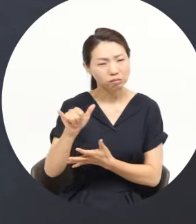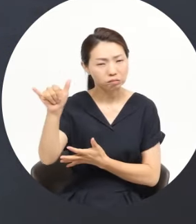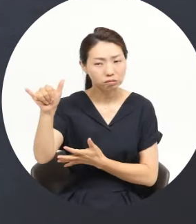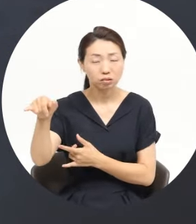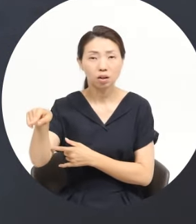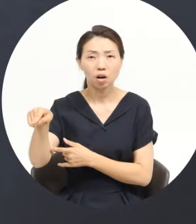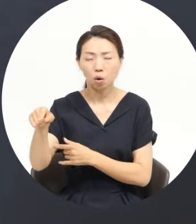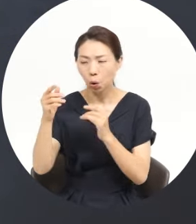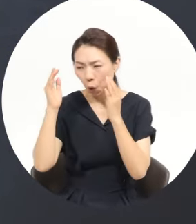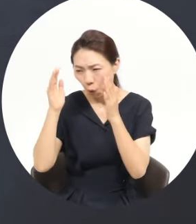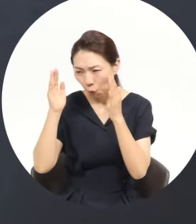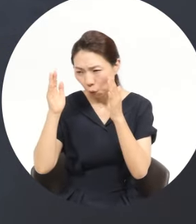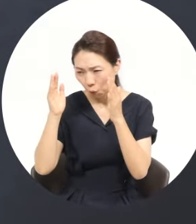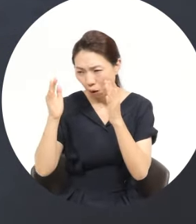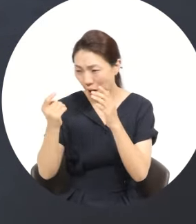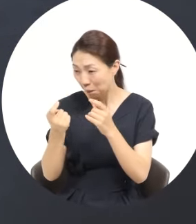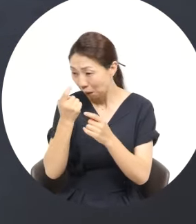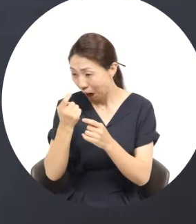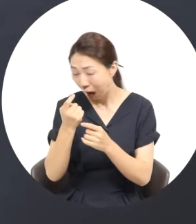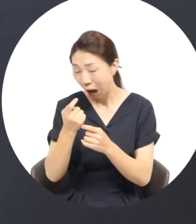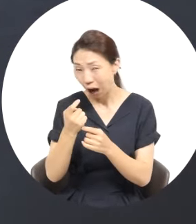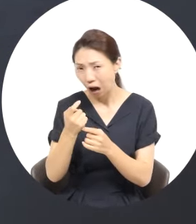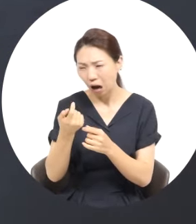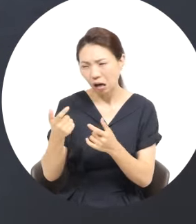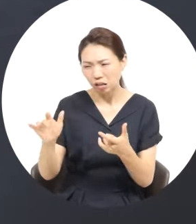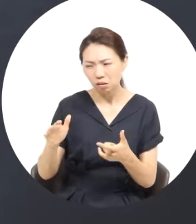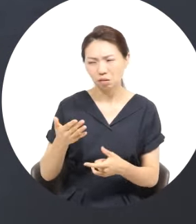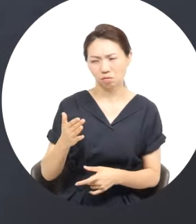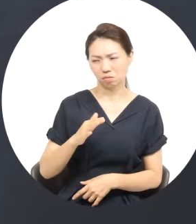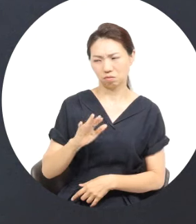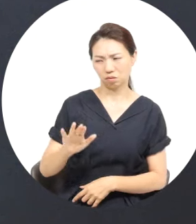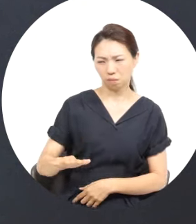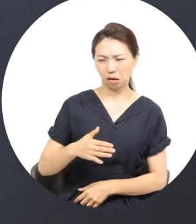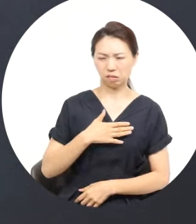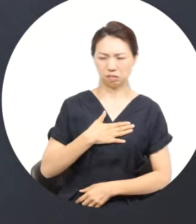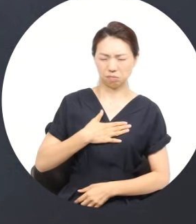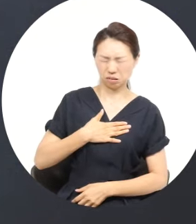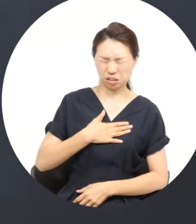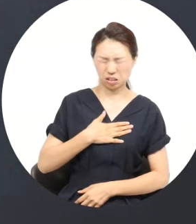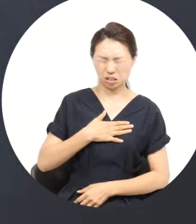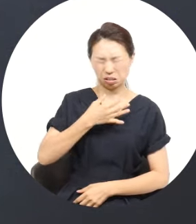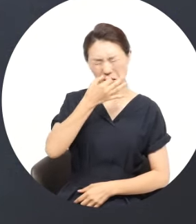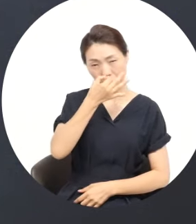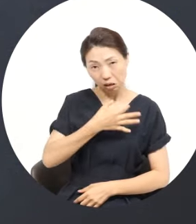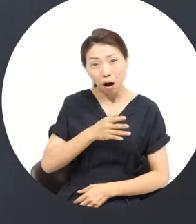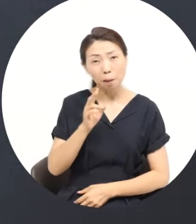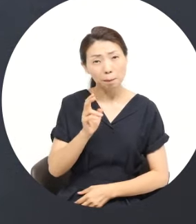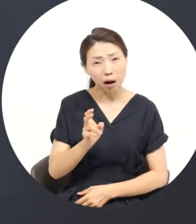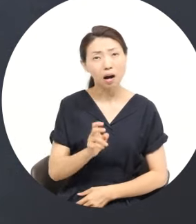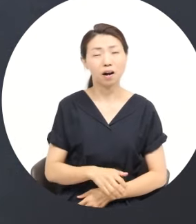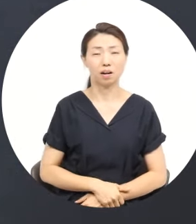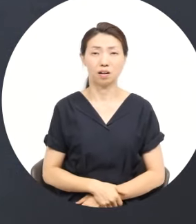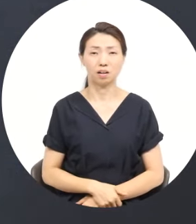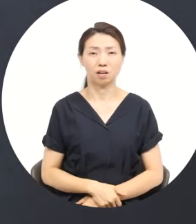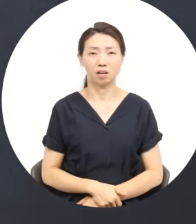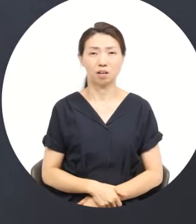와서 여러 가지 공부 배우는 것도 있지만 여러 가지 심리적으로 아마 힘들었을 거예요.